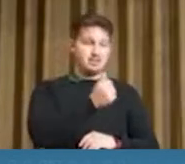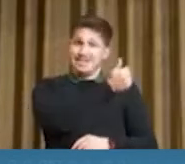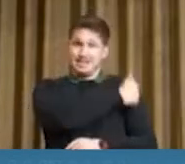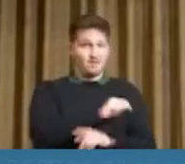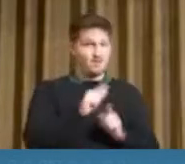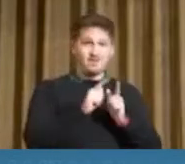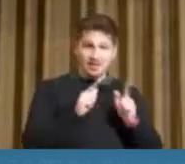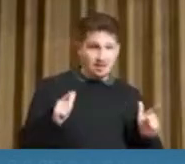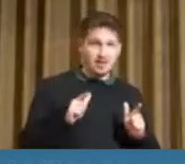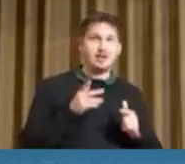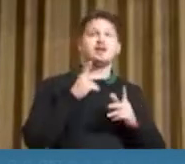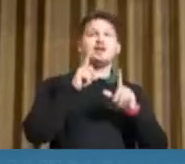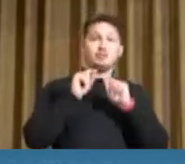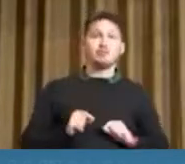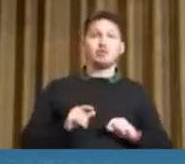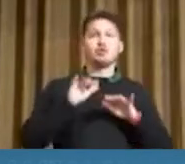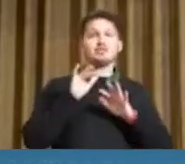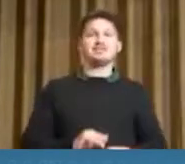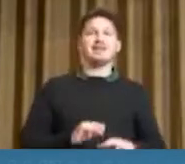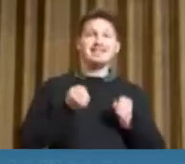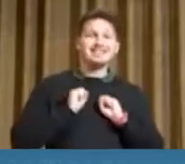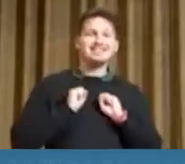dieser initiale Studienzeitraum oder